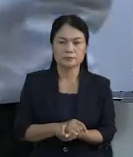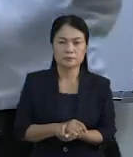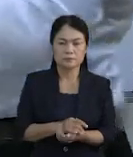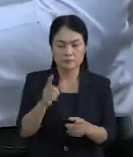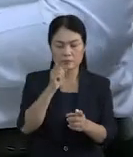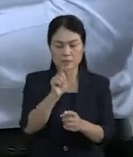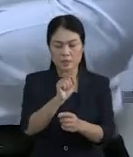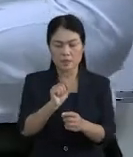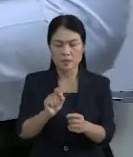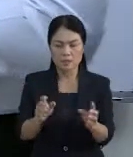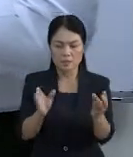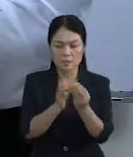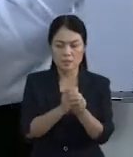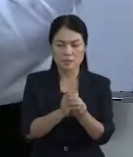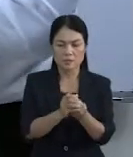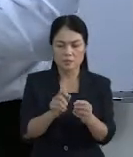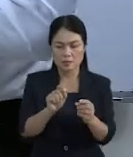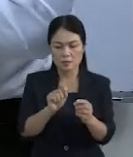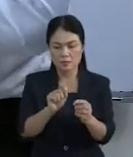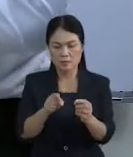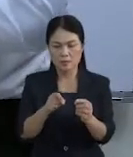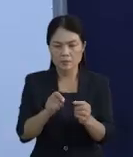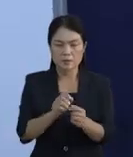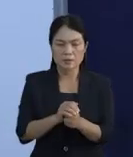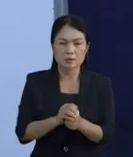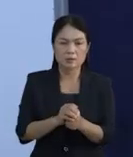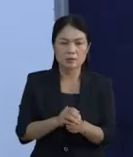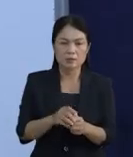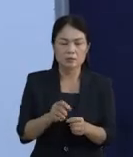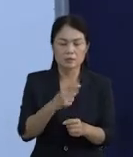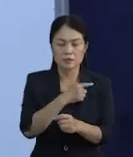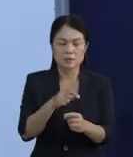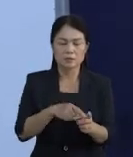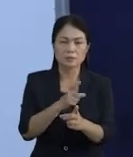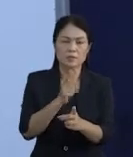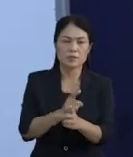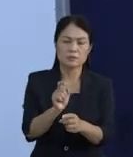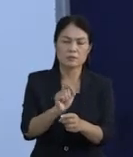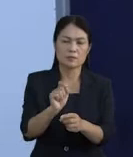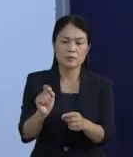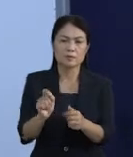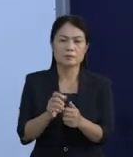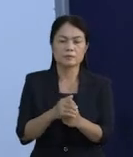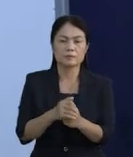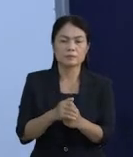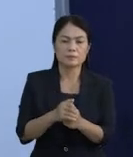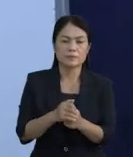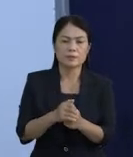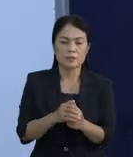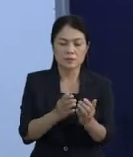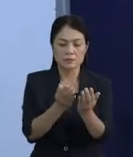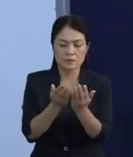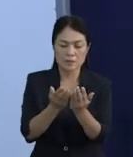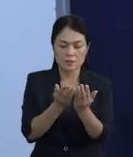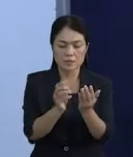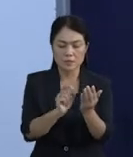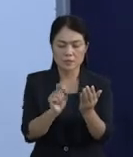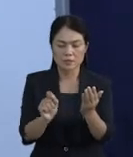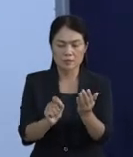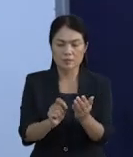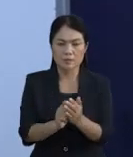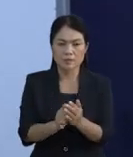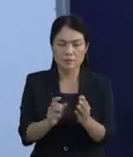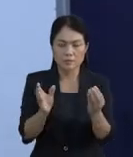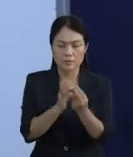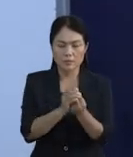làm bây sau xe chùm nguồn tu sụp hiện dương trớ sò xe bà mấy an là sò xe chùm luôn tụ tập hiện